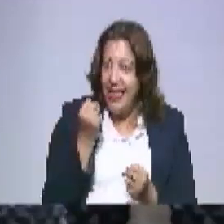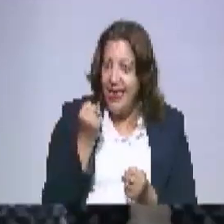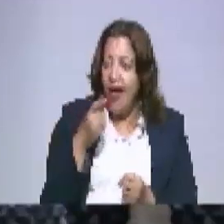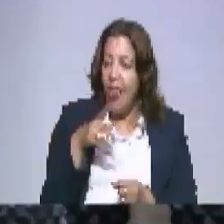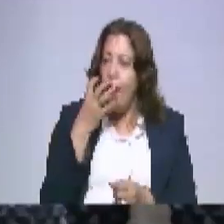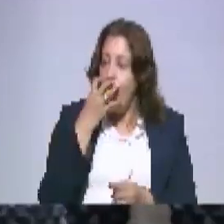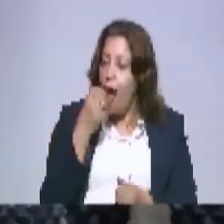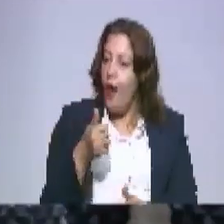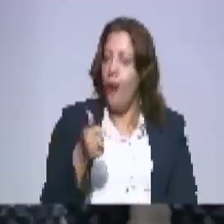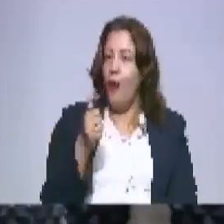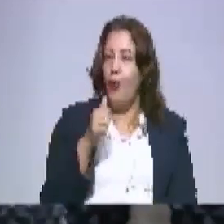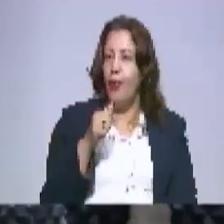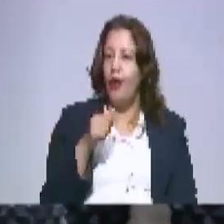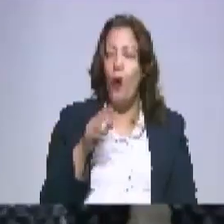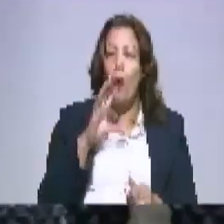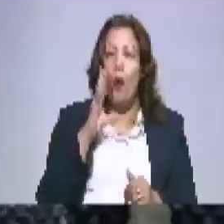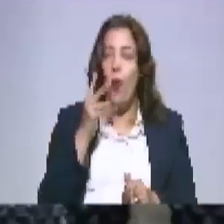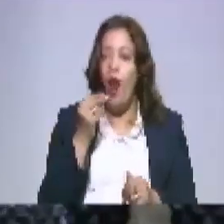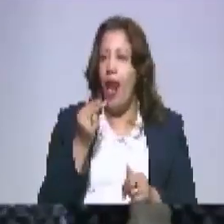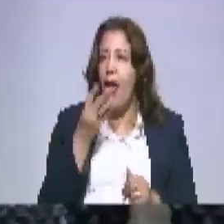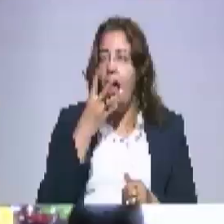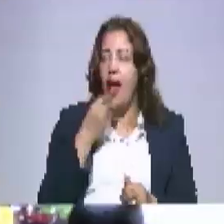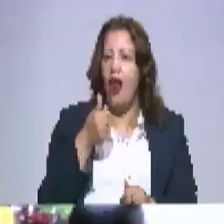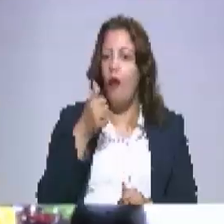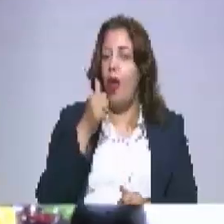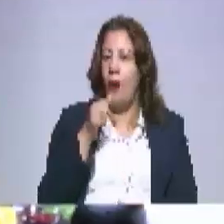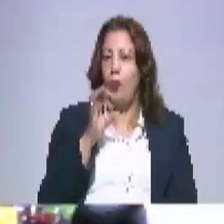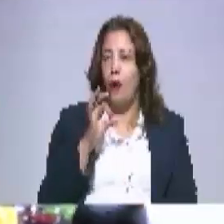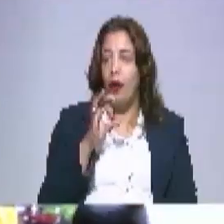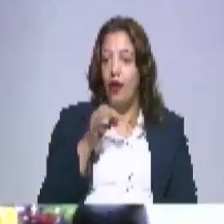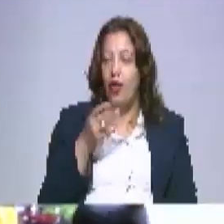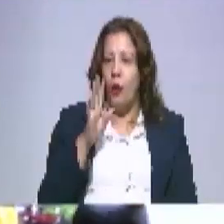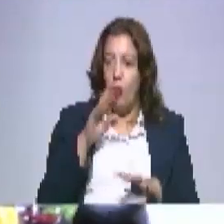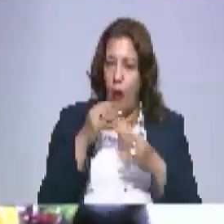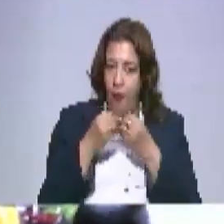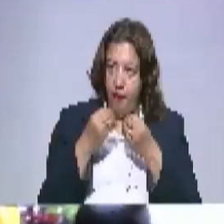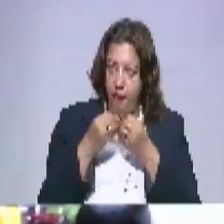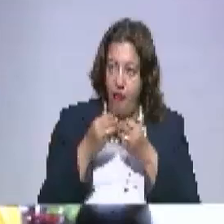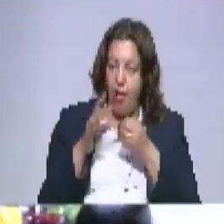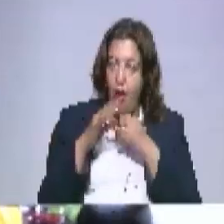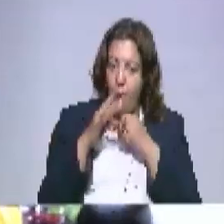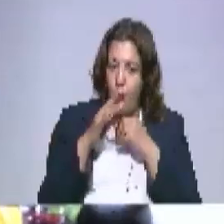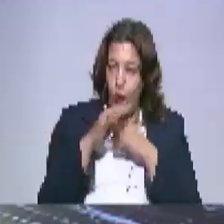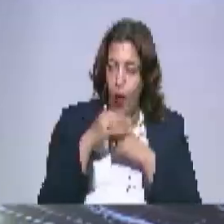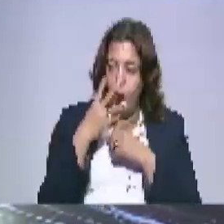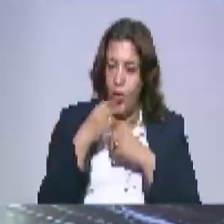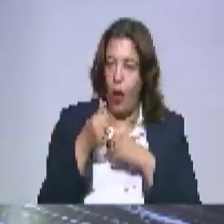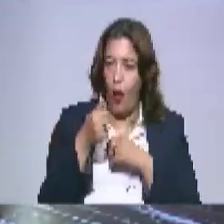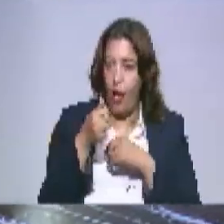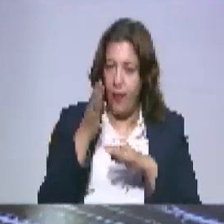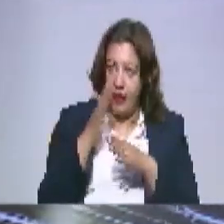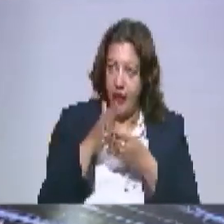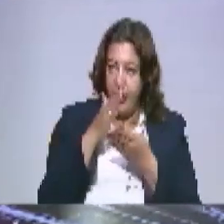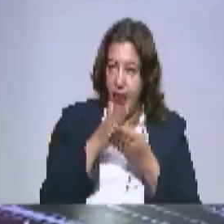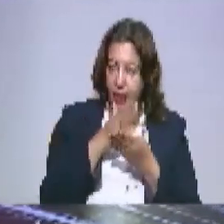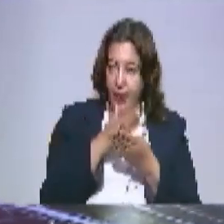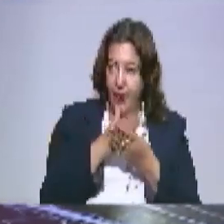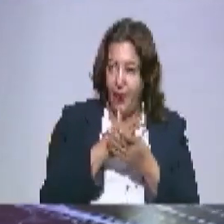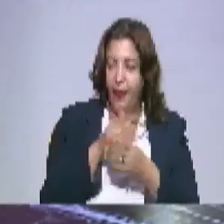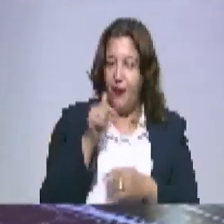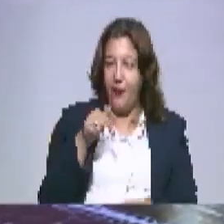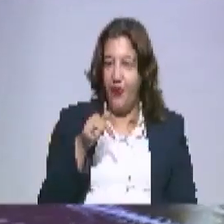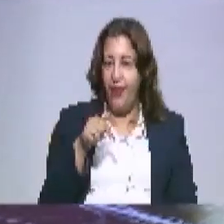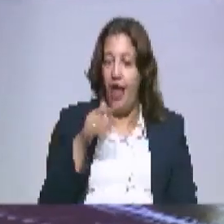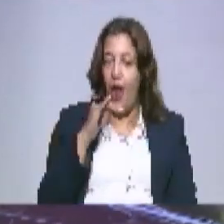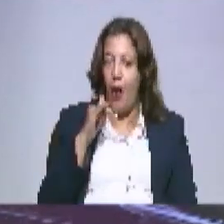حاجه تدفي، فكلها حاجات حلوه جدا يعني. ومعانا برضو البرتقال بتاعنا الظريف اللي هو مشاركنا في كل حاجه في